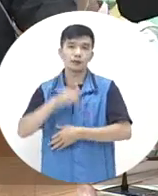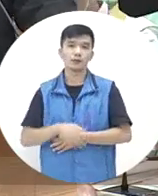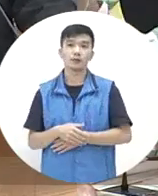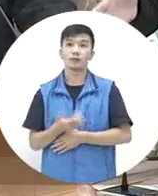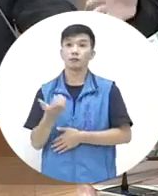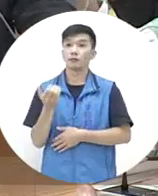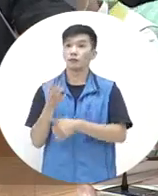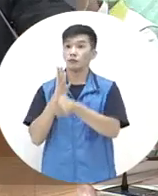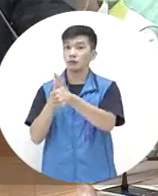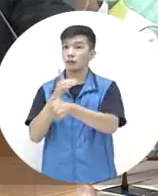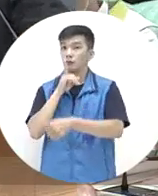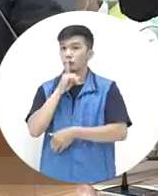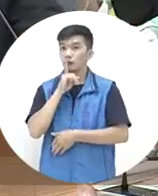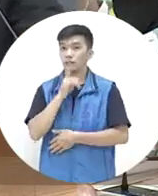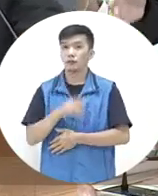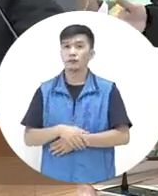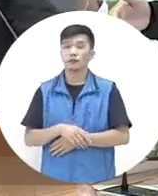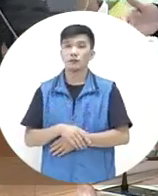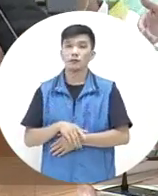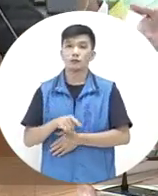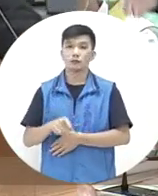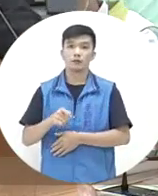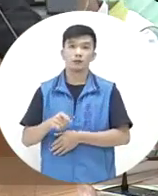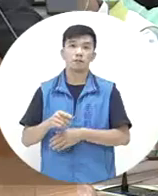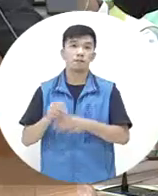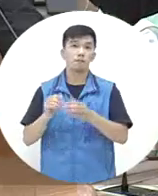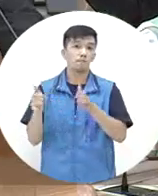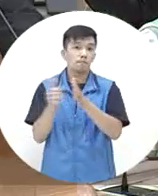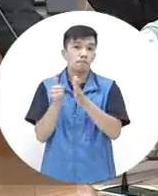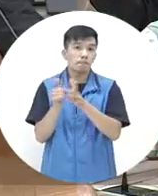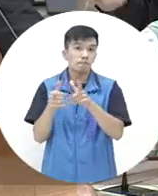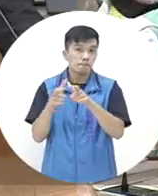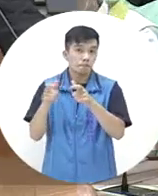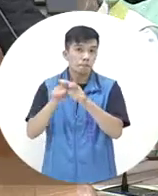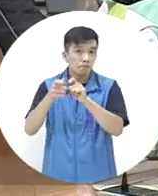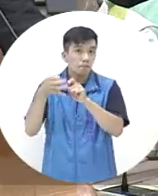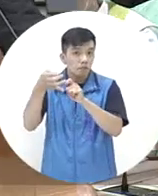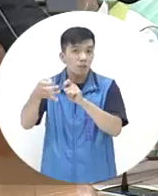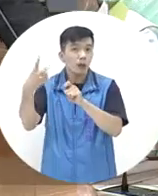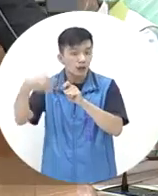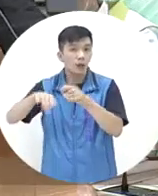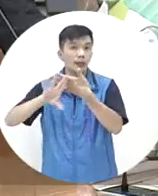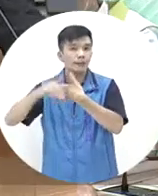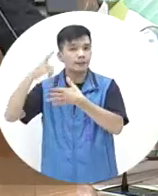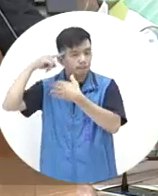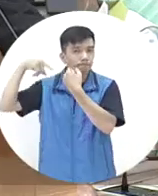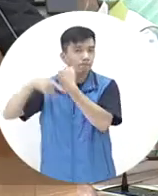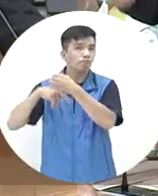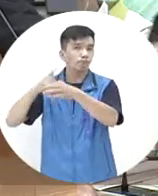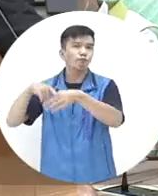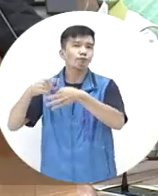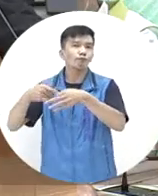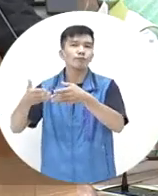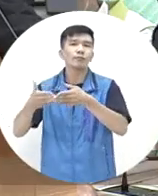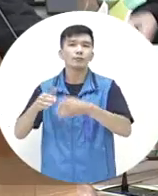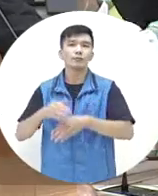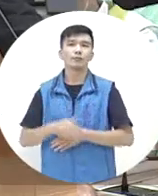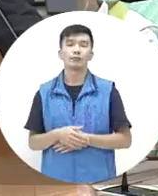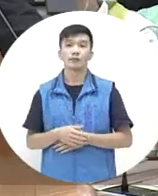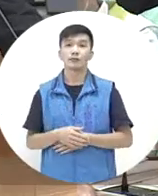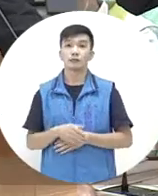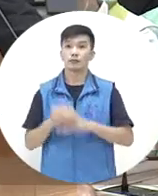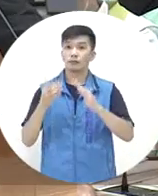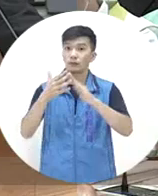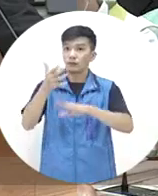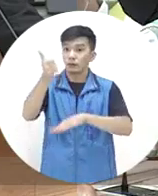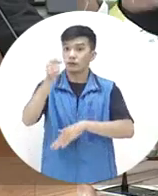说，其实这个除了票价之外，你们还要开源嘛？那你们开源，市长你上任时候你就说，这个